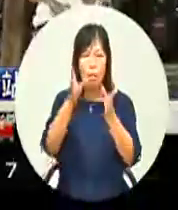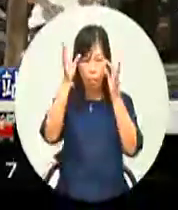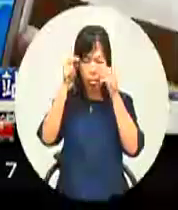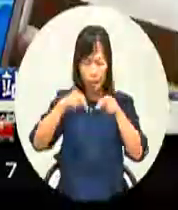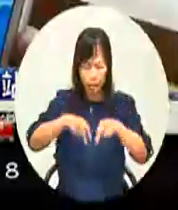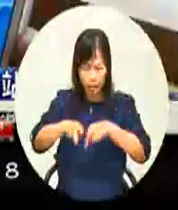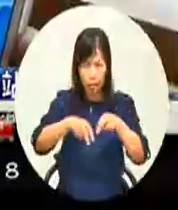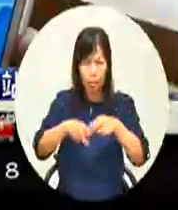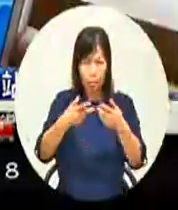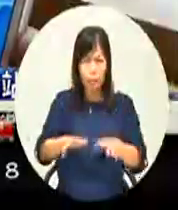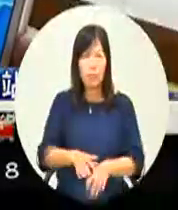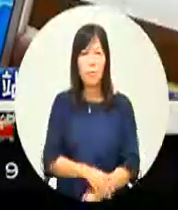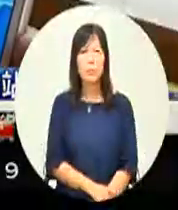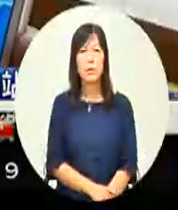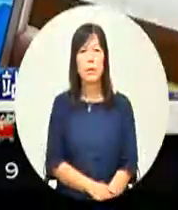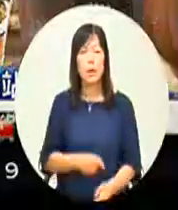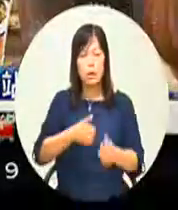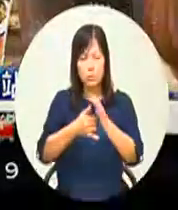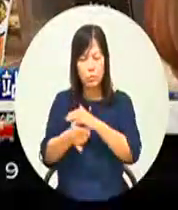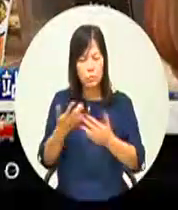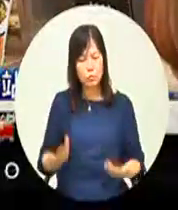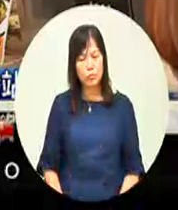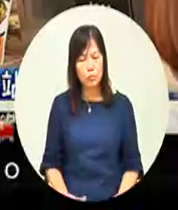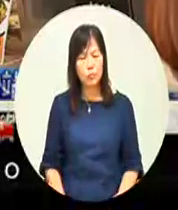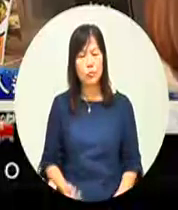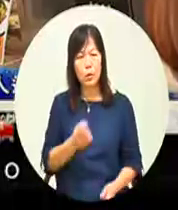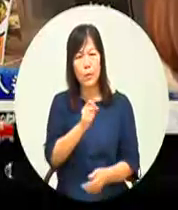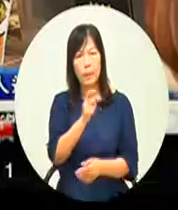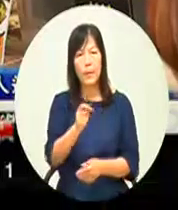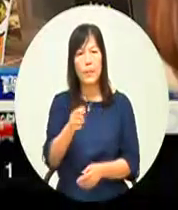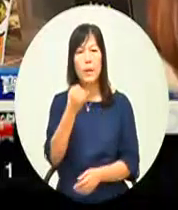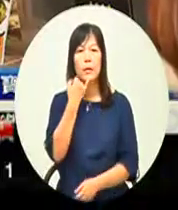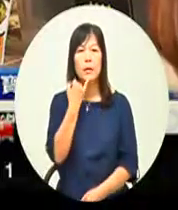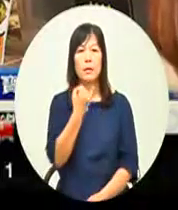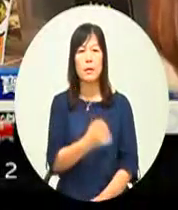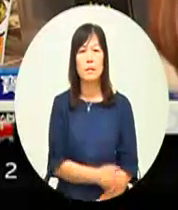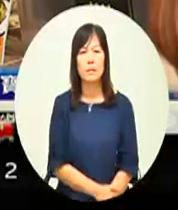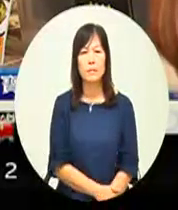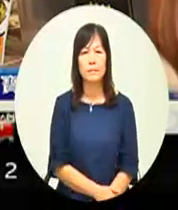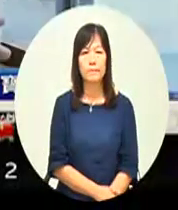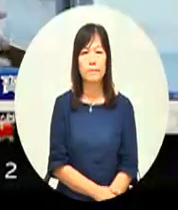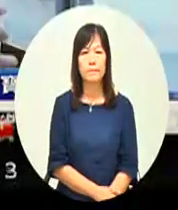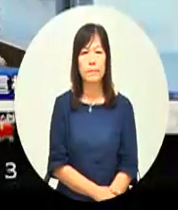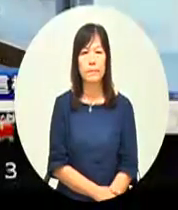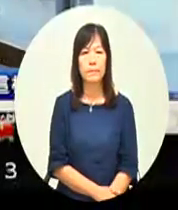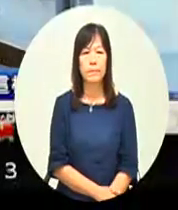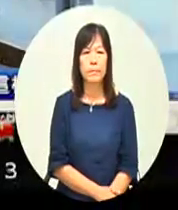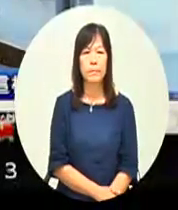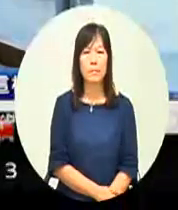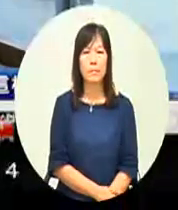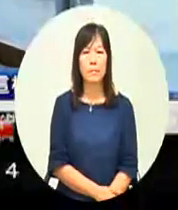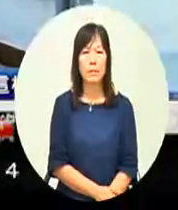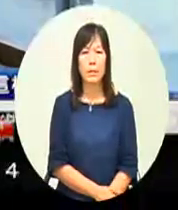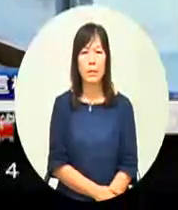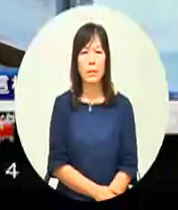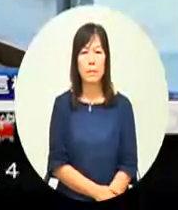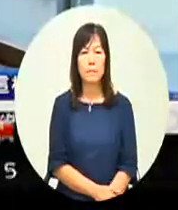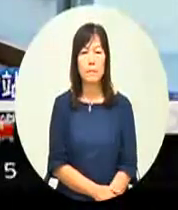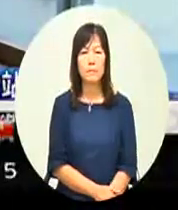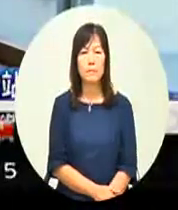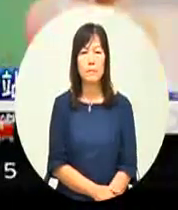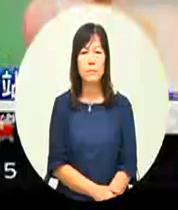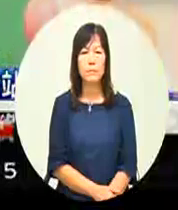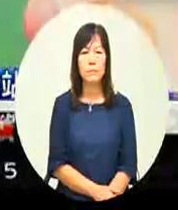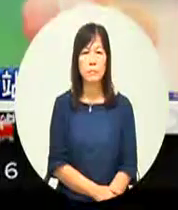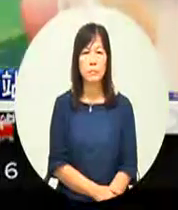路，干脆进门休息消费。 今天就是很多客人进来，就是会一直在聊神奇宝贝的事，都会进来消费这样。 意